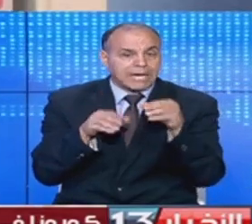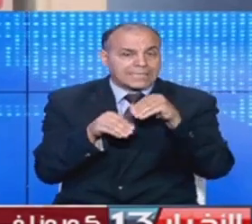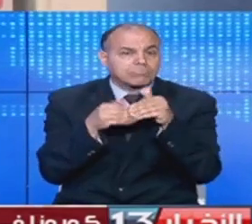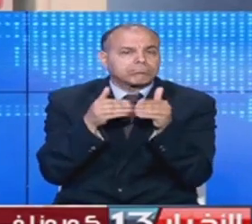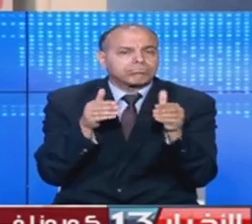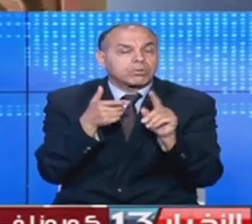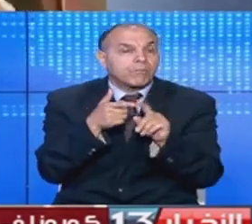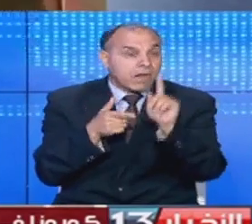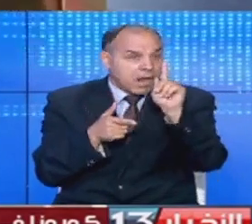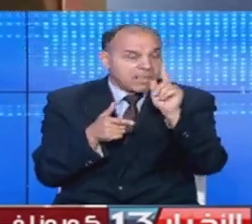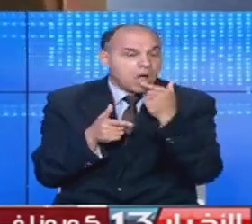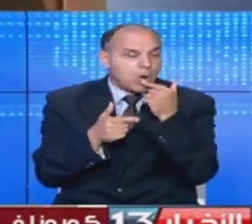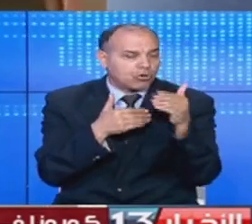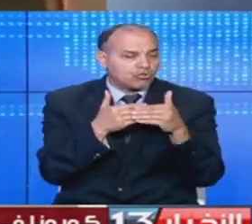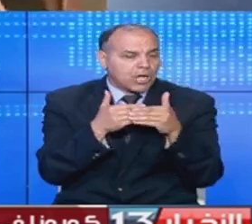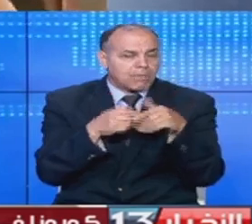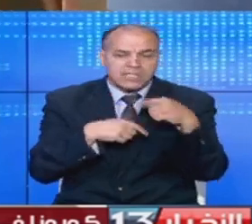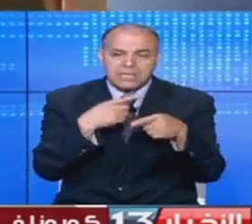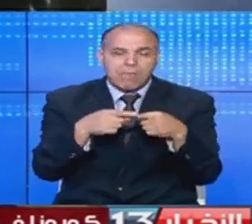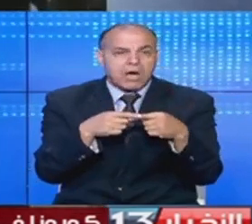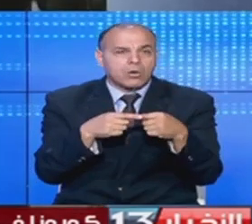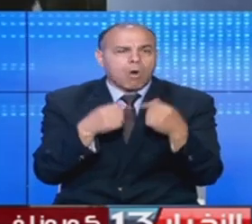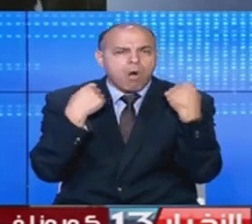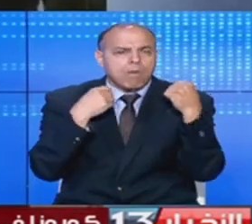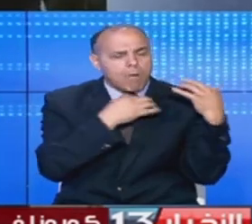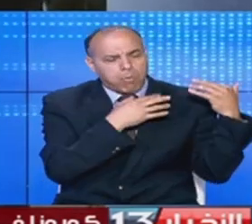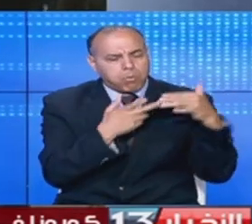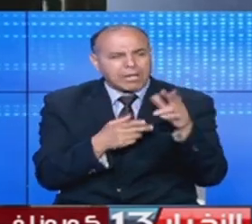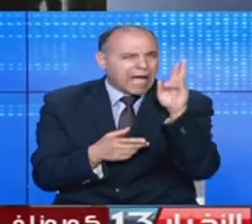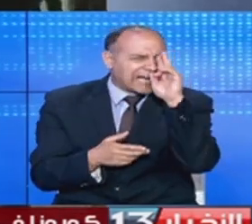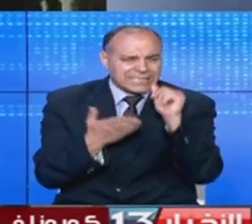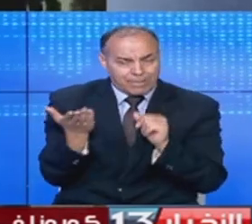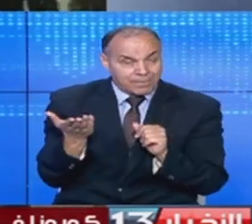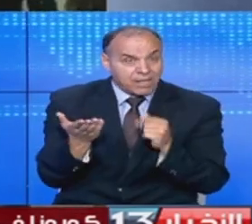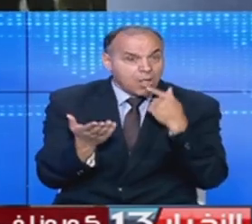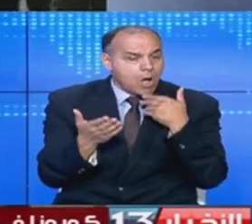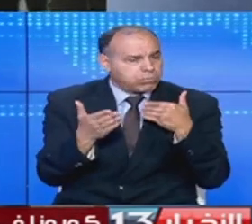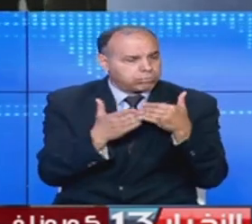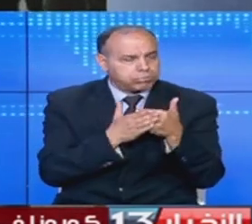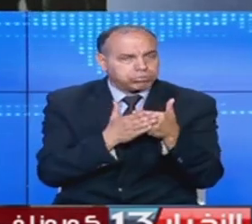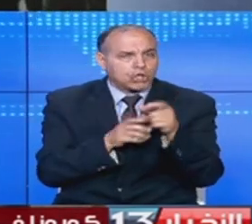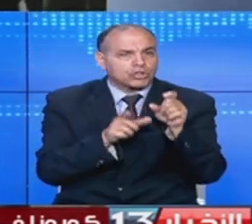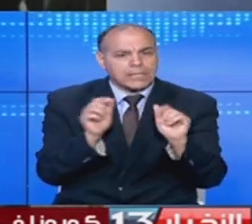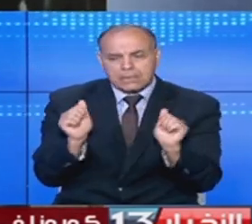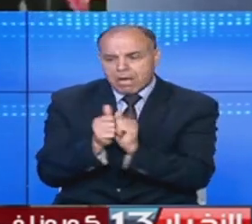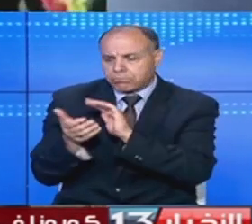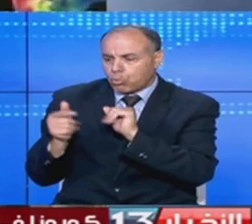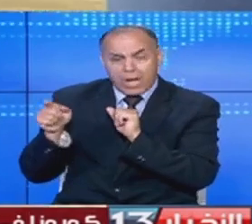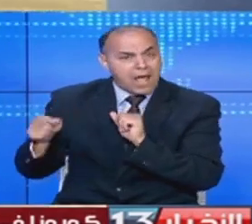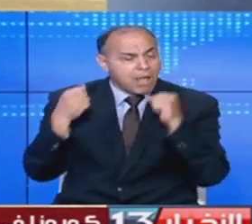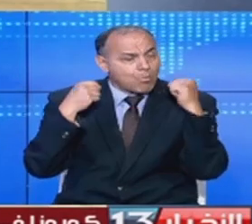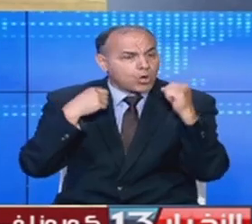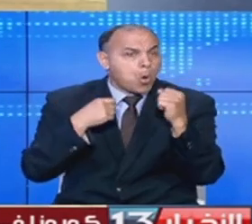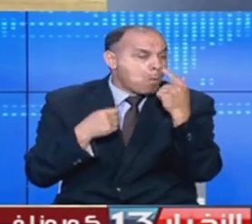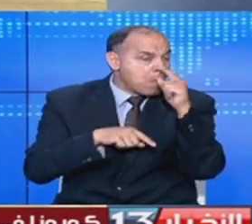اقتصادها، وذلك إلى جانب استمرار المظاهرات المناهضة للعنصرية واقتراب الأشخاص المشاركين في تلك